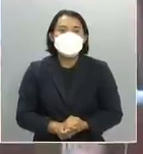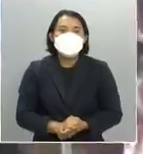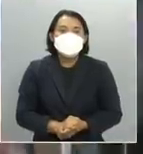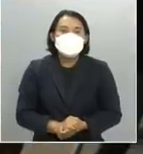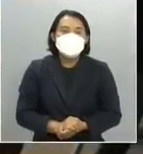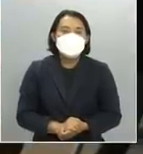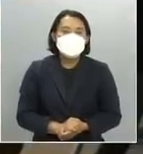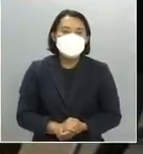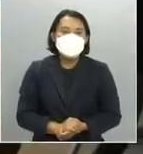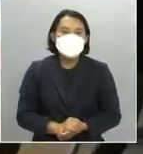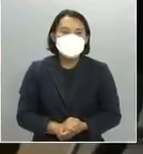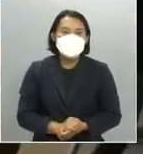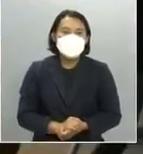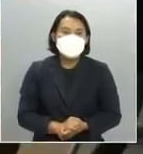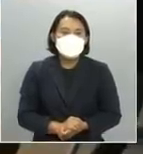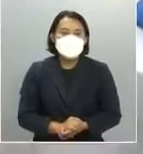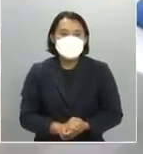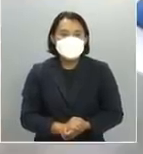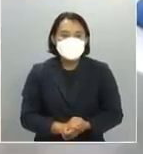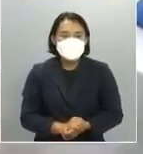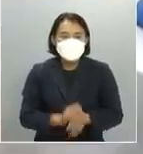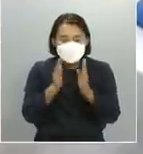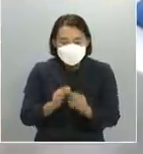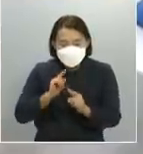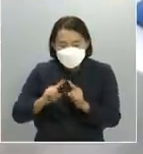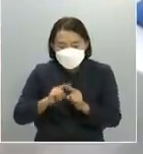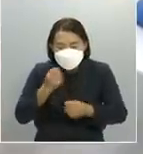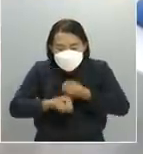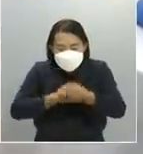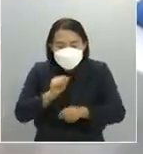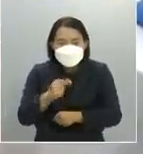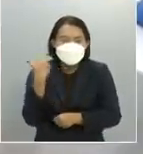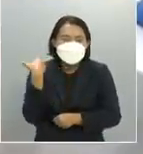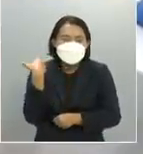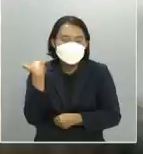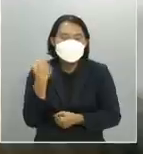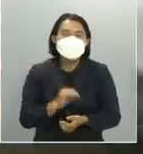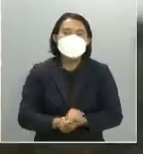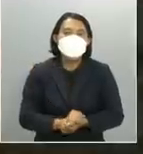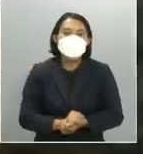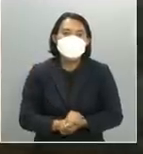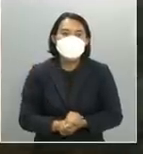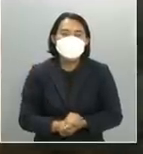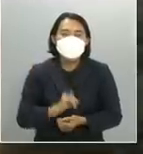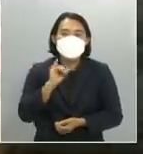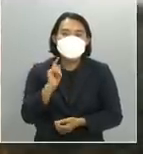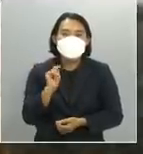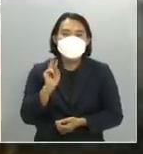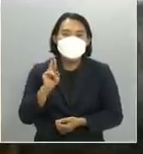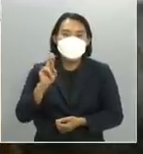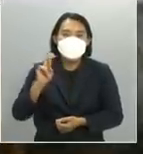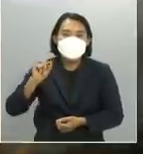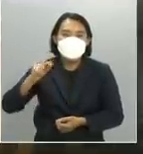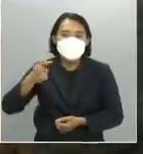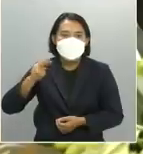ให้คนแสดงความคิดความเห็นกันหนึ่งในนั้นที่เป็นไฮไลท์ก็คืออาจารย์ไตรรงค์สุวรรณคีรีที่ปรึกษาหัวหน้